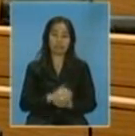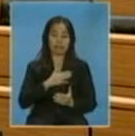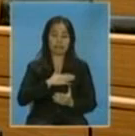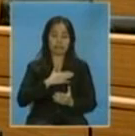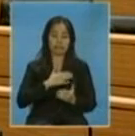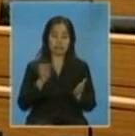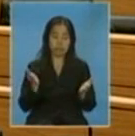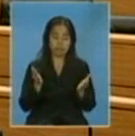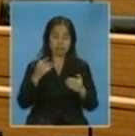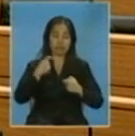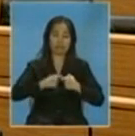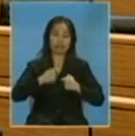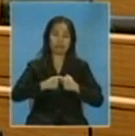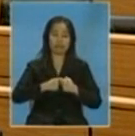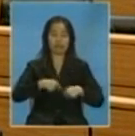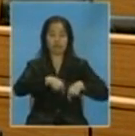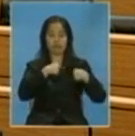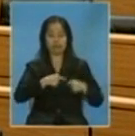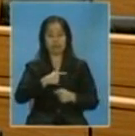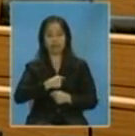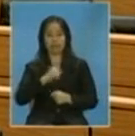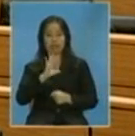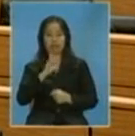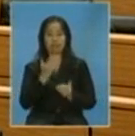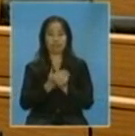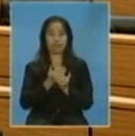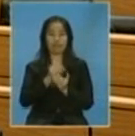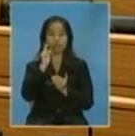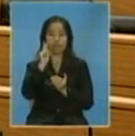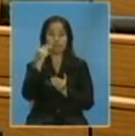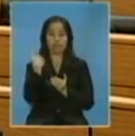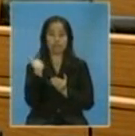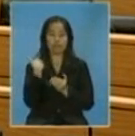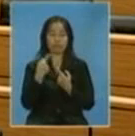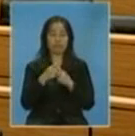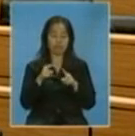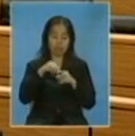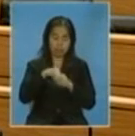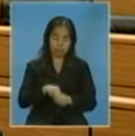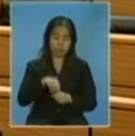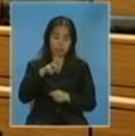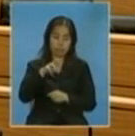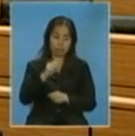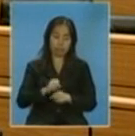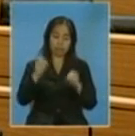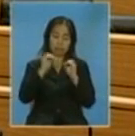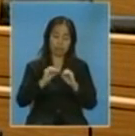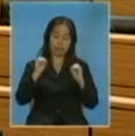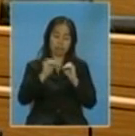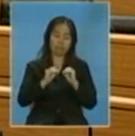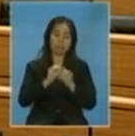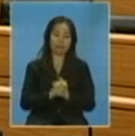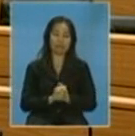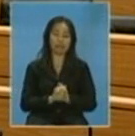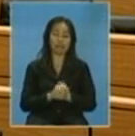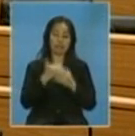ำบากไอ้ใจก็ไม่ชอบนะครับไปกู้สตางค์เนี้ยแล้วก็อยู่ในสภามา20กว่าปียังไม่เคยเกิดนะครับแล้วตั้